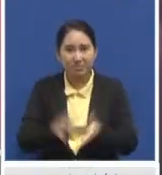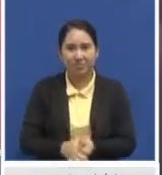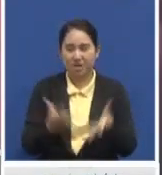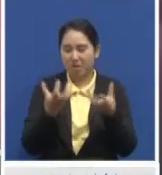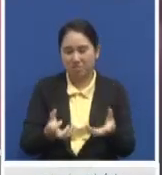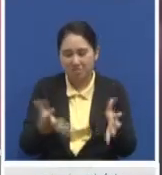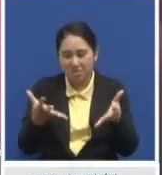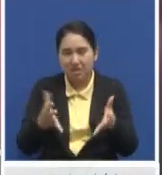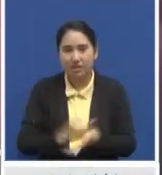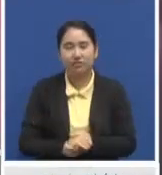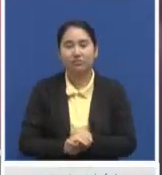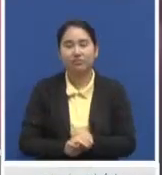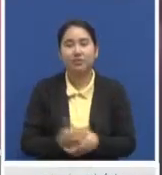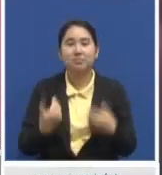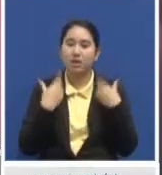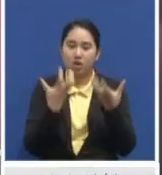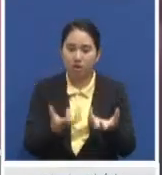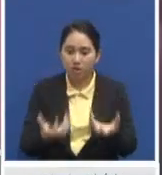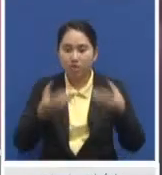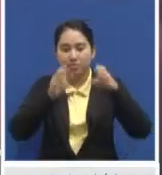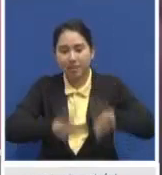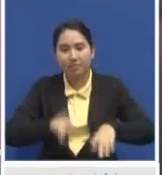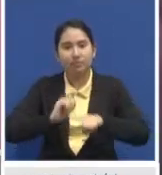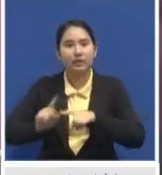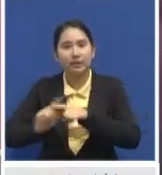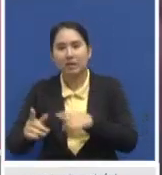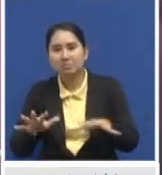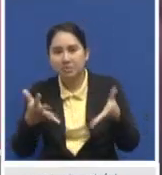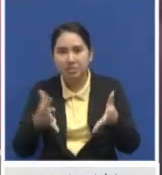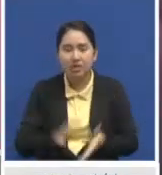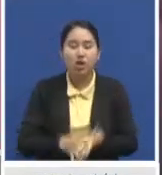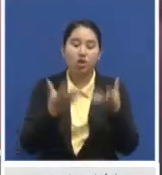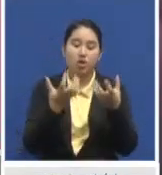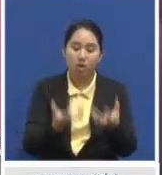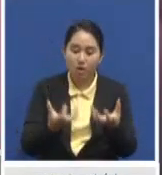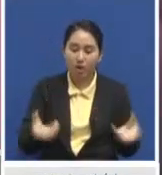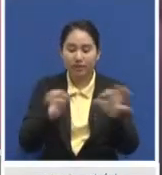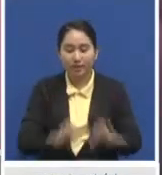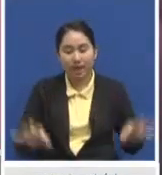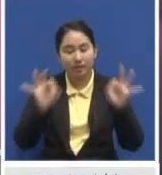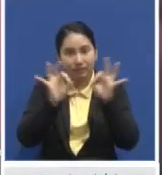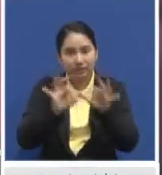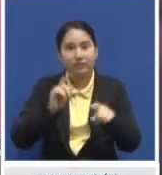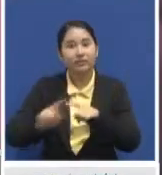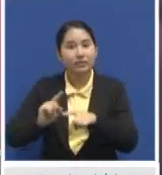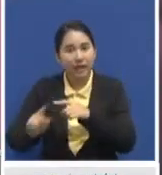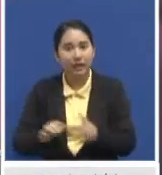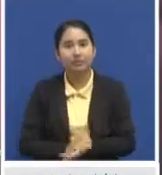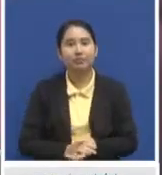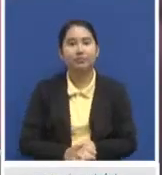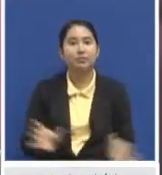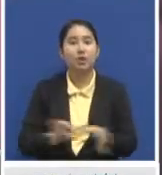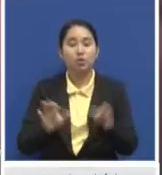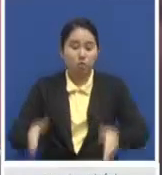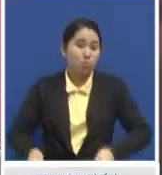ไม่มียังมีเครื่องมืออีกหลายแบบที่เรายังไม่มีอุปกรณ์ที่จะดับเพลิงในอาค